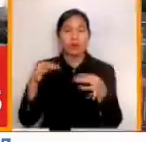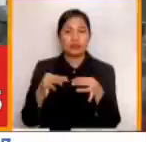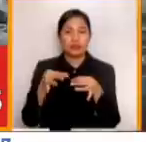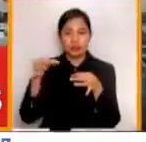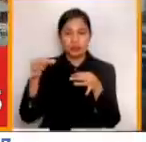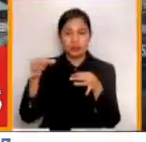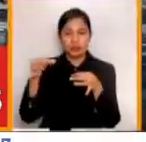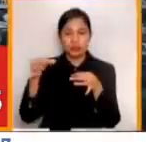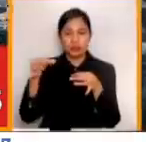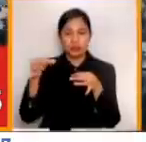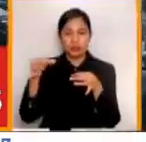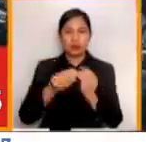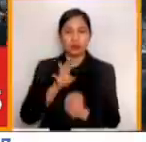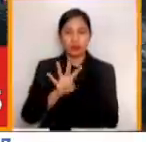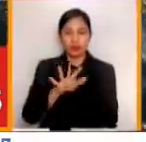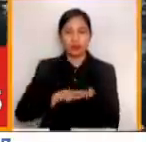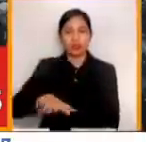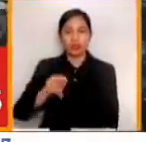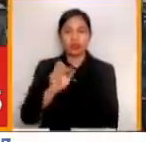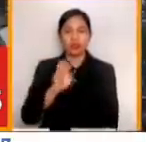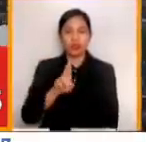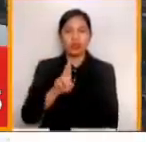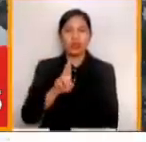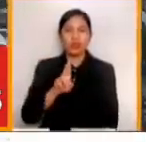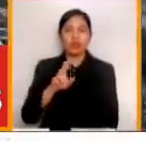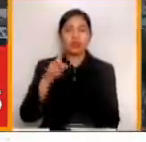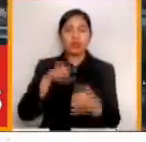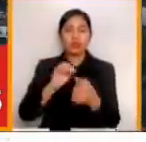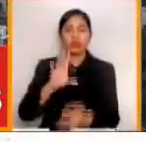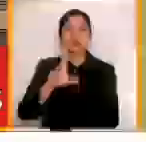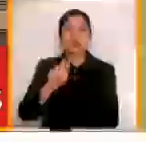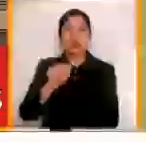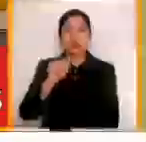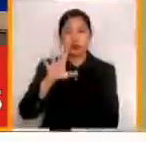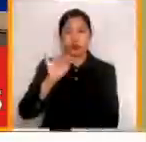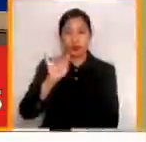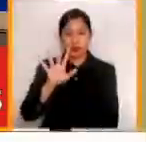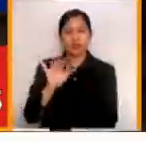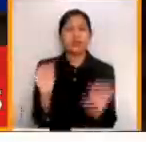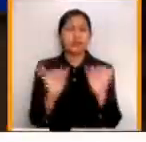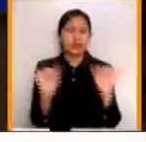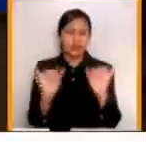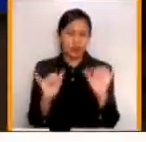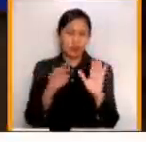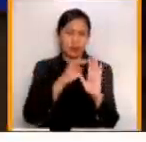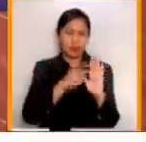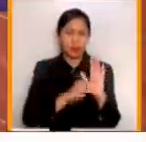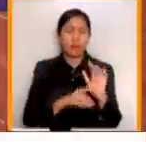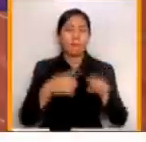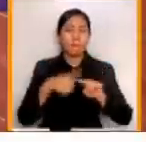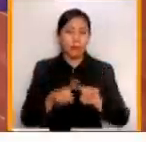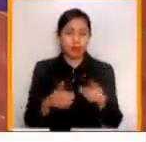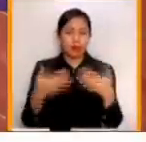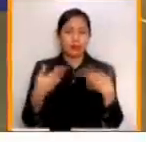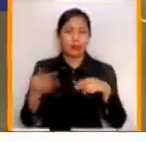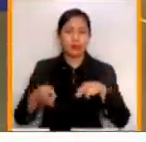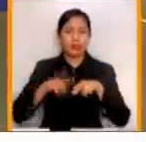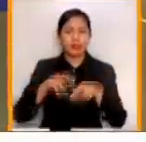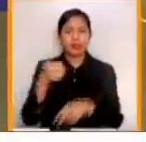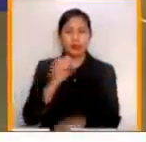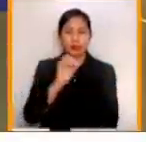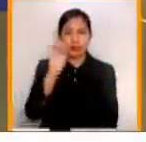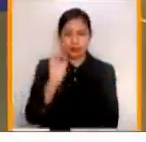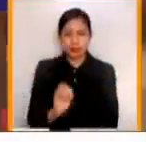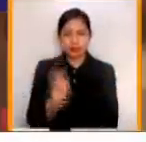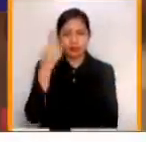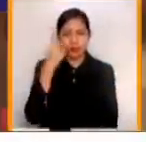sa Metro Manila hanggang October 15. Halos pareho pa rin ang guidelines, pero madaragdagan pa ng 10% ang kapasidad para